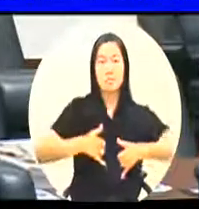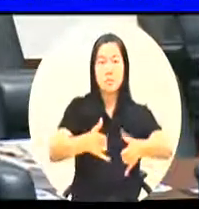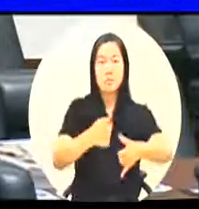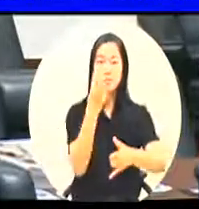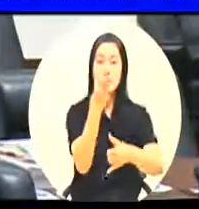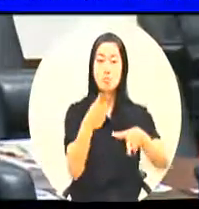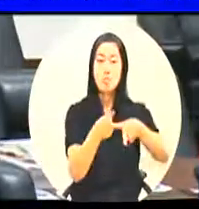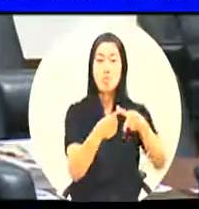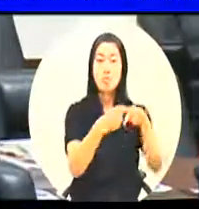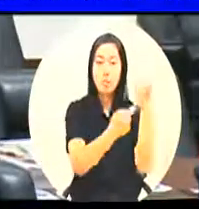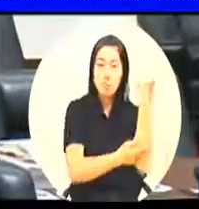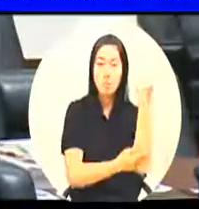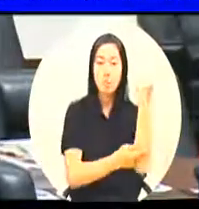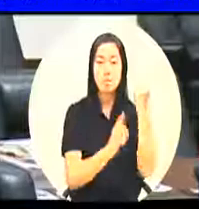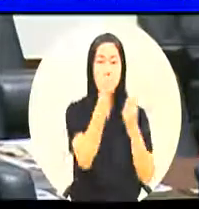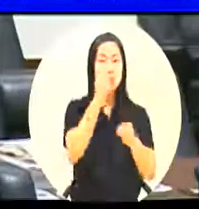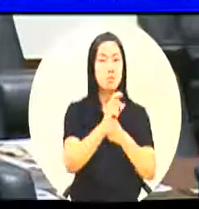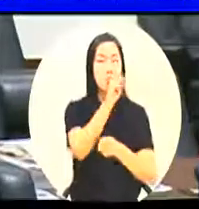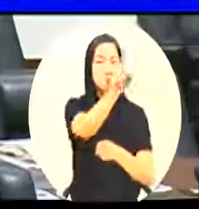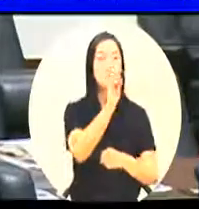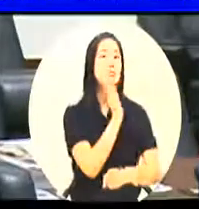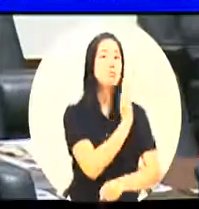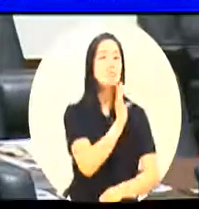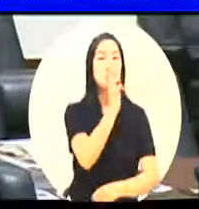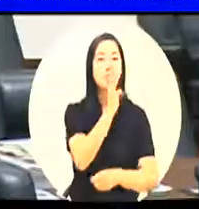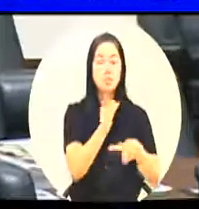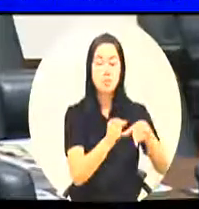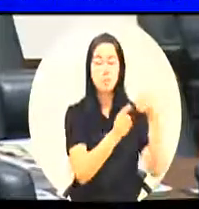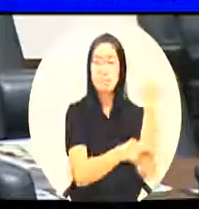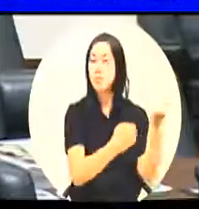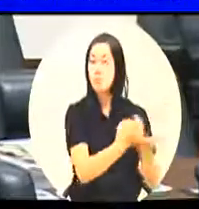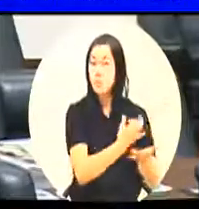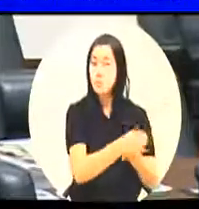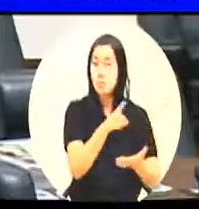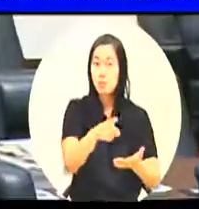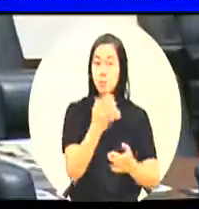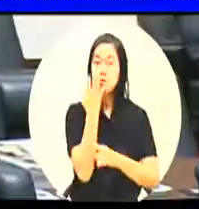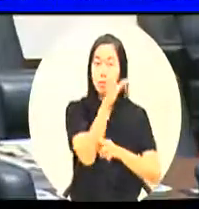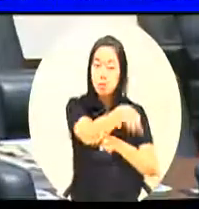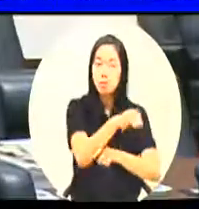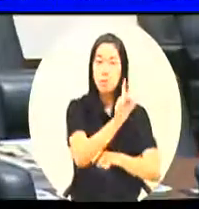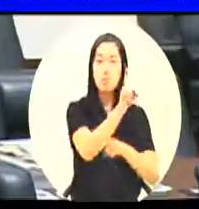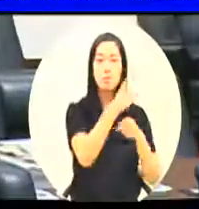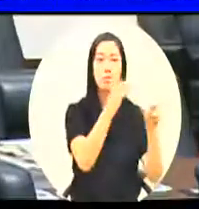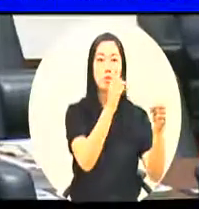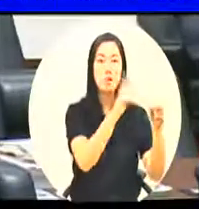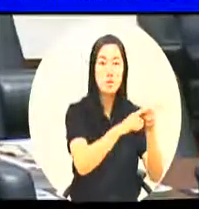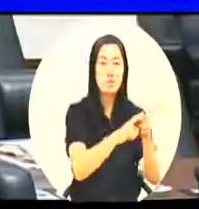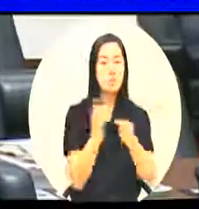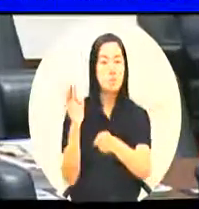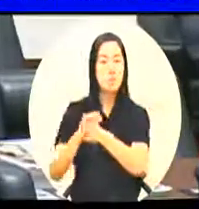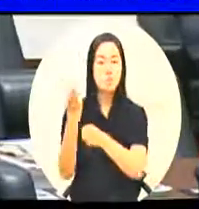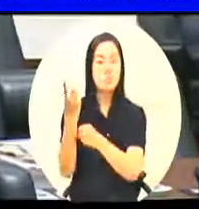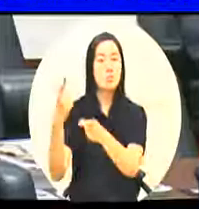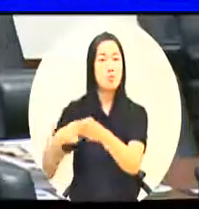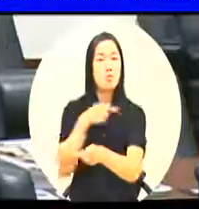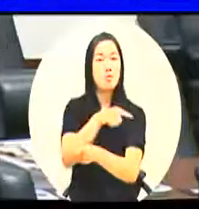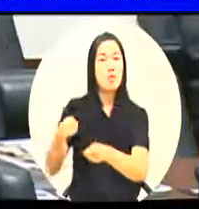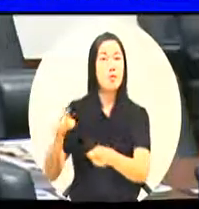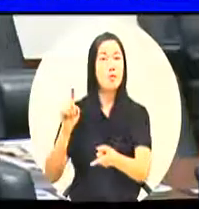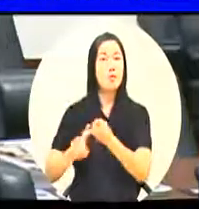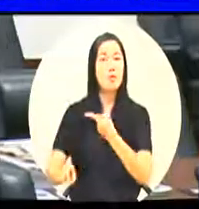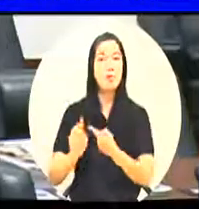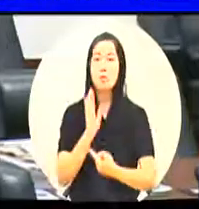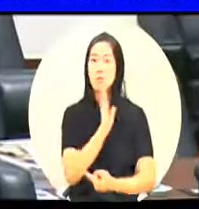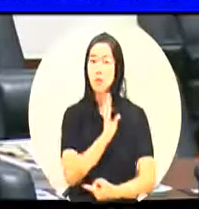3公尺，结果你光做一个不好三笔，所以你挖一米补三米，那个合那个规范不一定合理。哦，要争取中